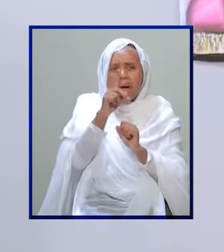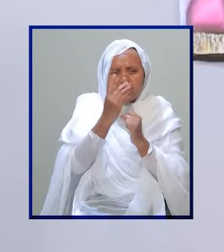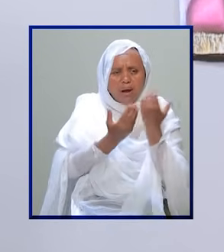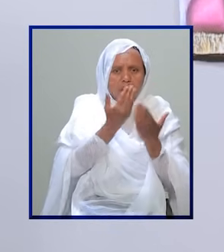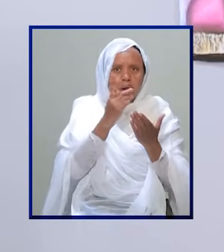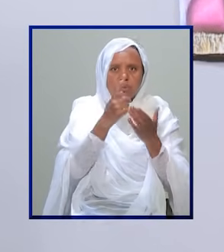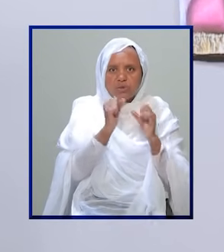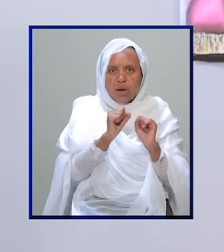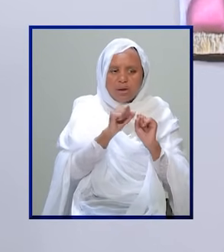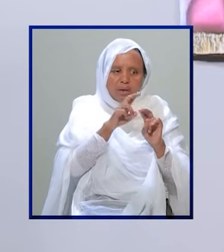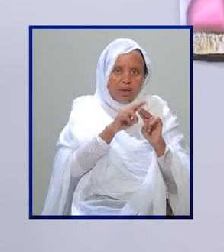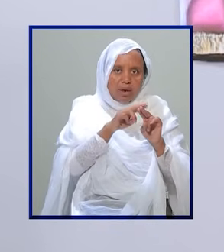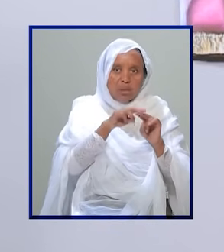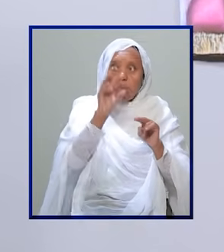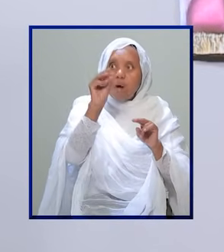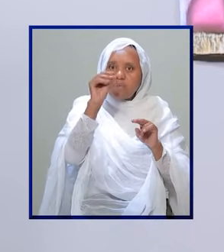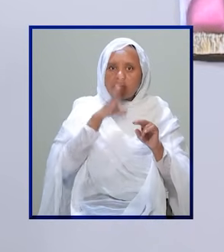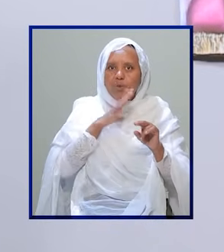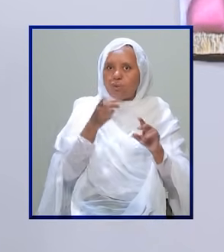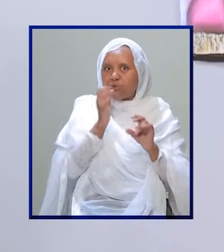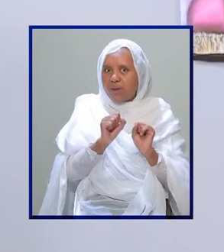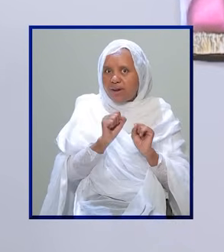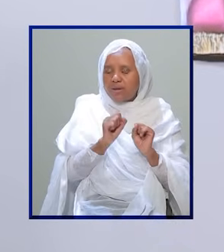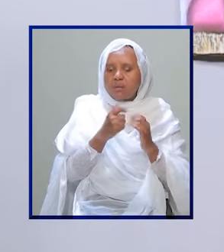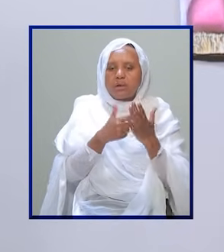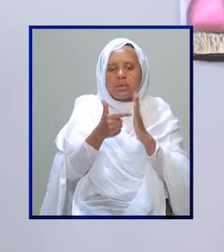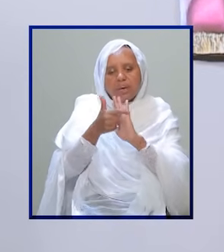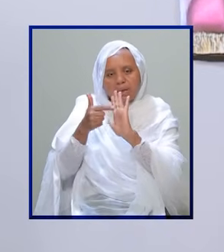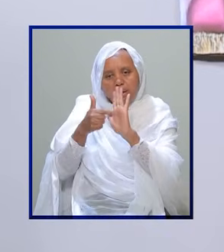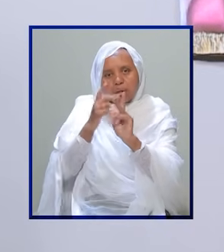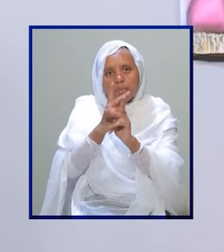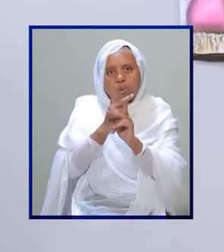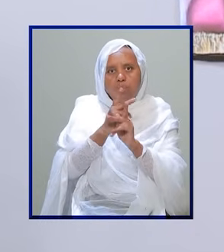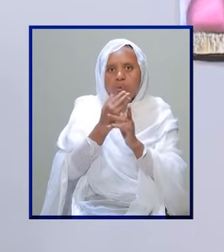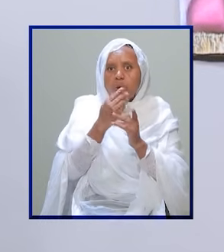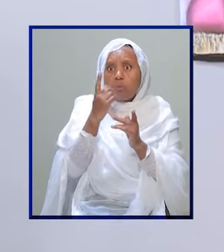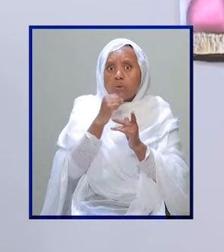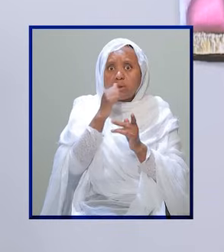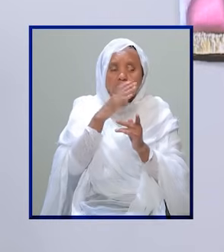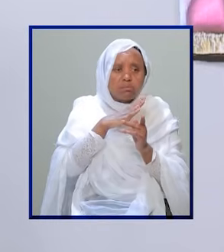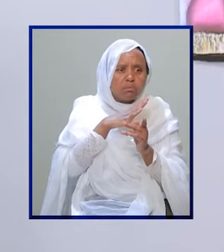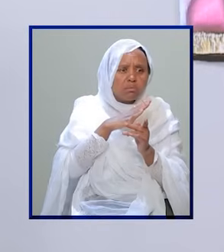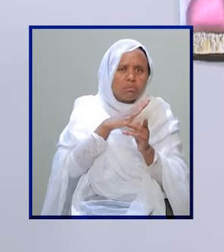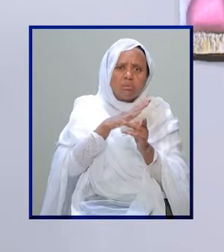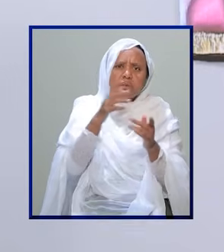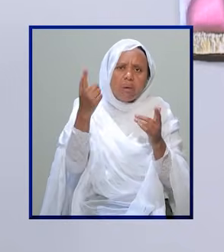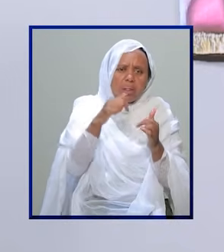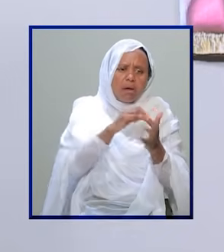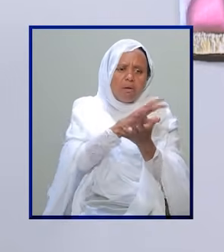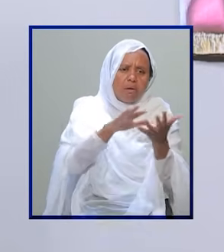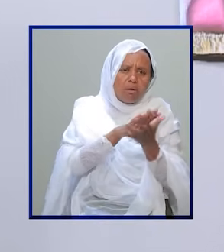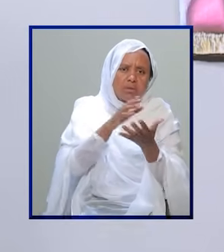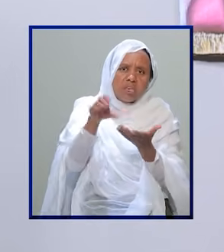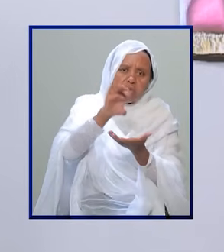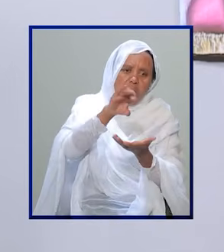አገልጋይ ሊሆን ይችላል። የተቀመጠው ግን 50 ሰው ሊሆን ይችላል። ስለዚህ በተራ ጠብቆ ካላደለ 50ውም ሰው በዙሮ እየመጣ የሚረብሸው ከሆነ ሲቀዳ